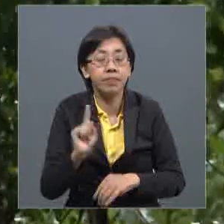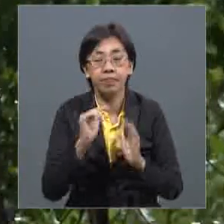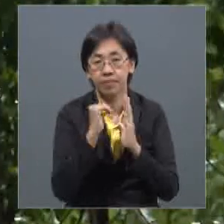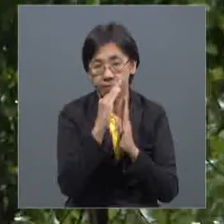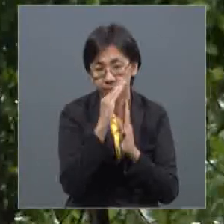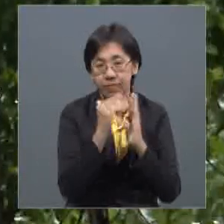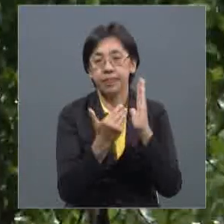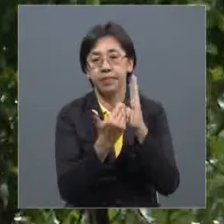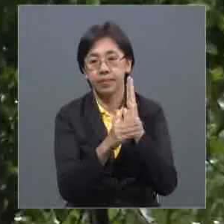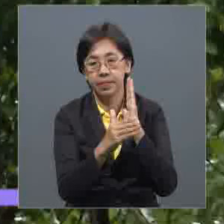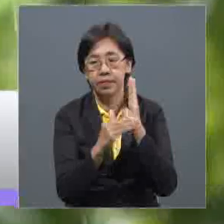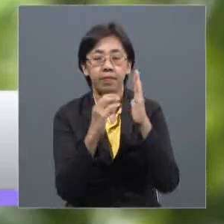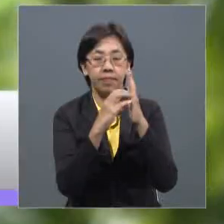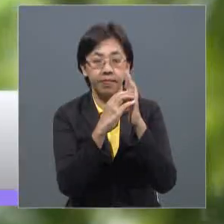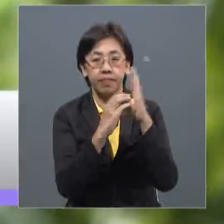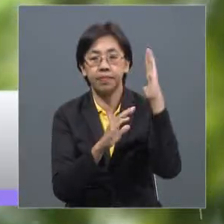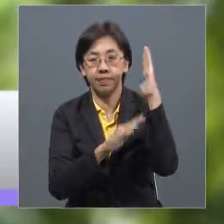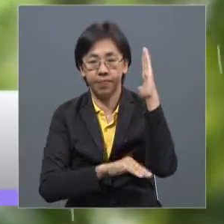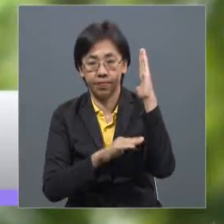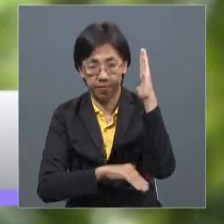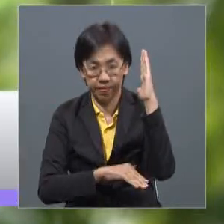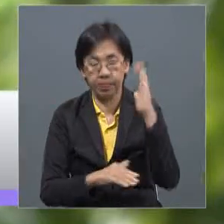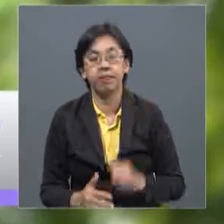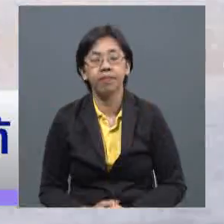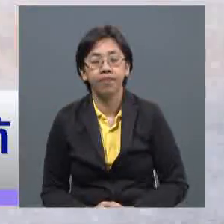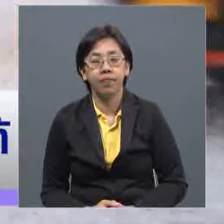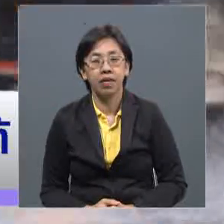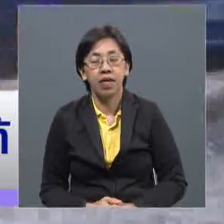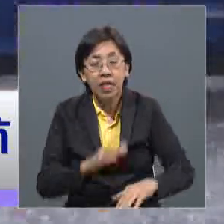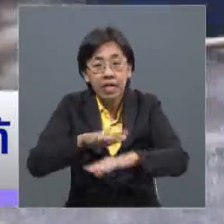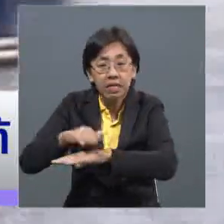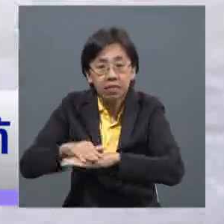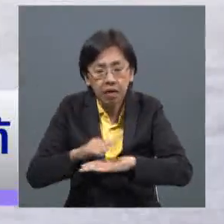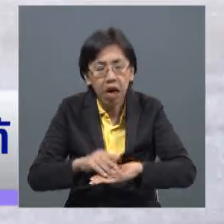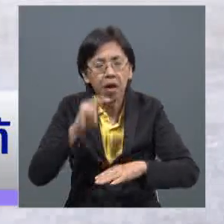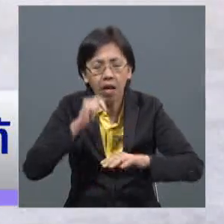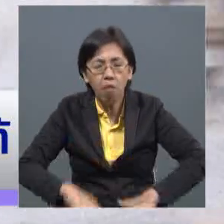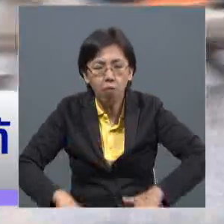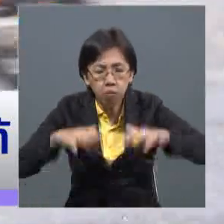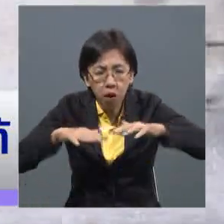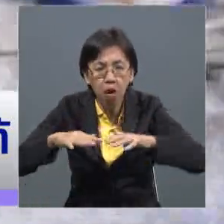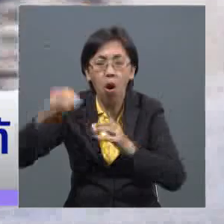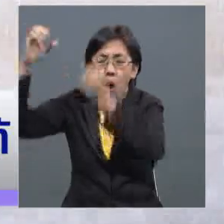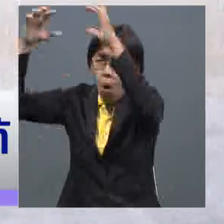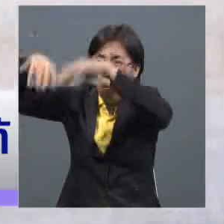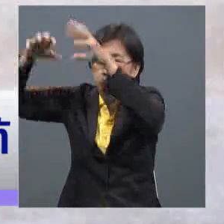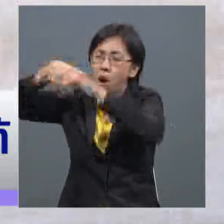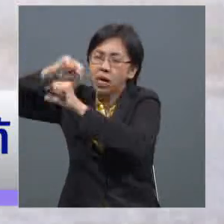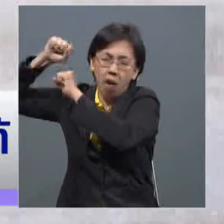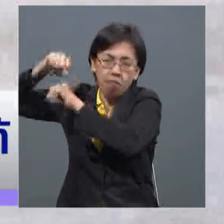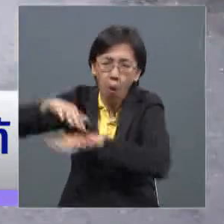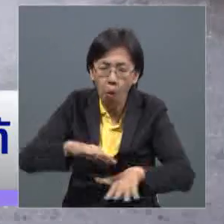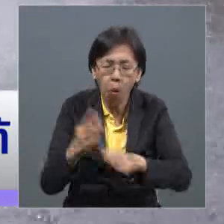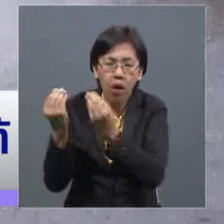เหนือภาคอีสานภาคกลางและภาคใต้โดยมีพื้นที่เฝ้าระวังน้ำท่วมฉพลันน้ำป่าไหลหลากและดินถล่มนะในช่วงวัน